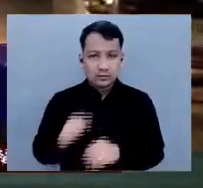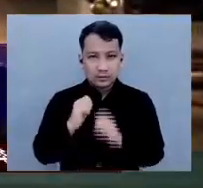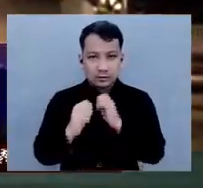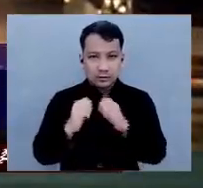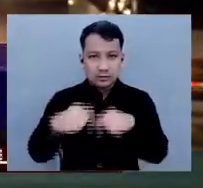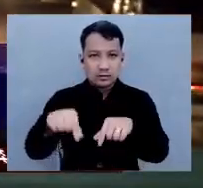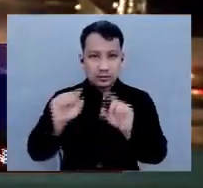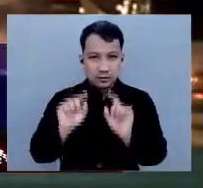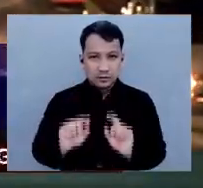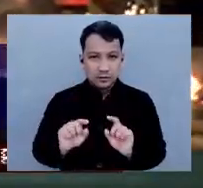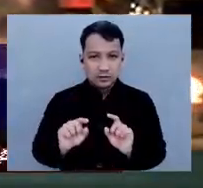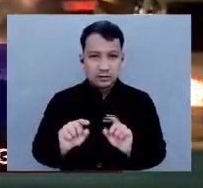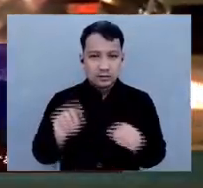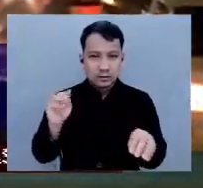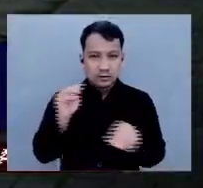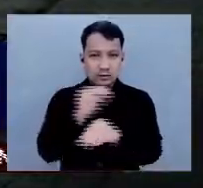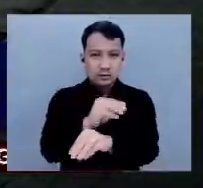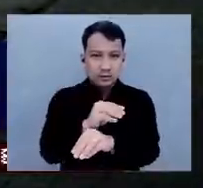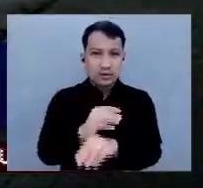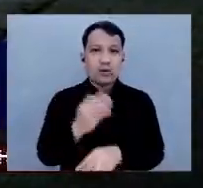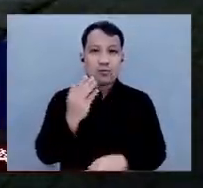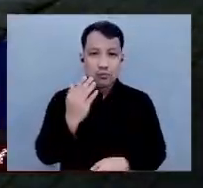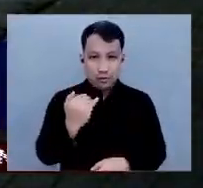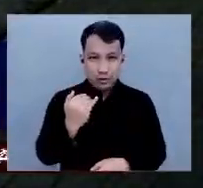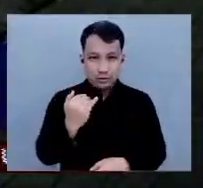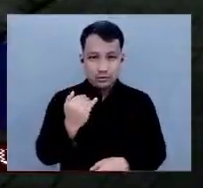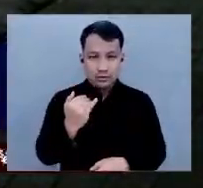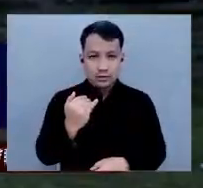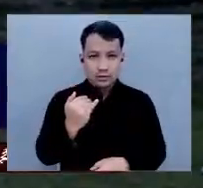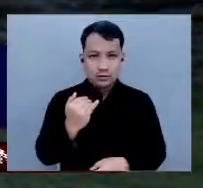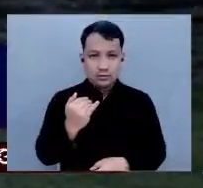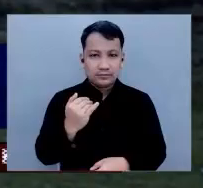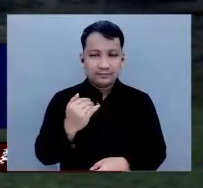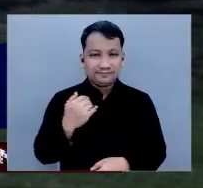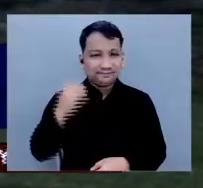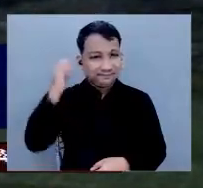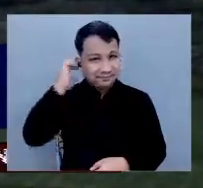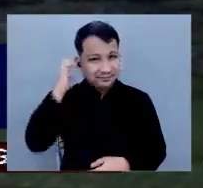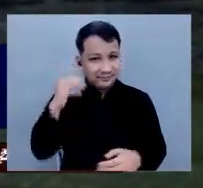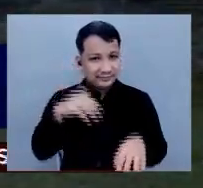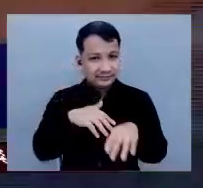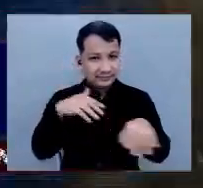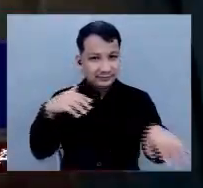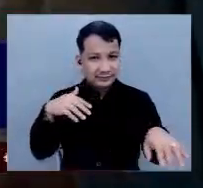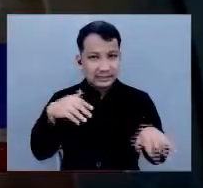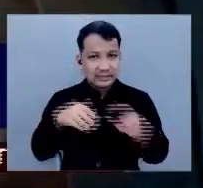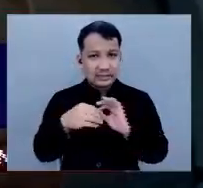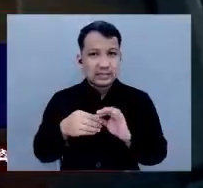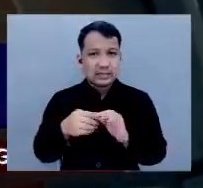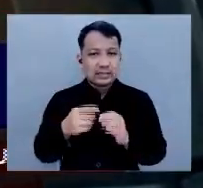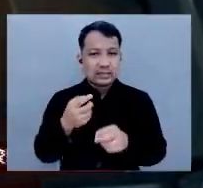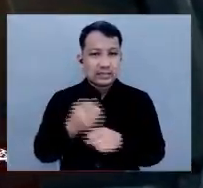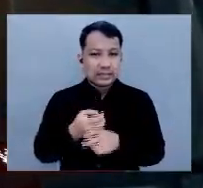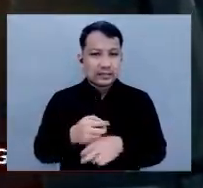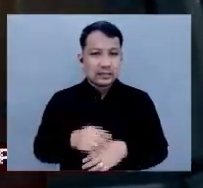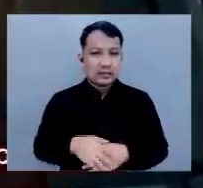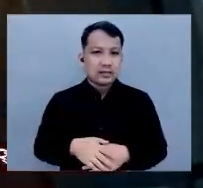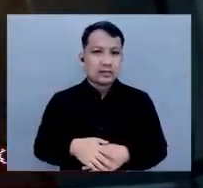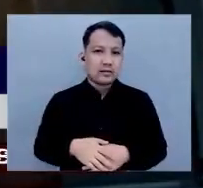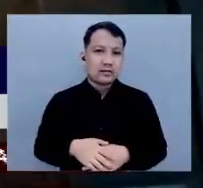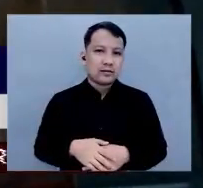hanggang Magallanes. Ang ilang motorista, napadaing na lang habang naiipit sa matinding traffic.